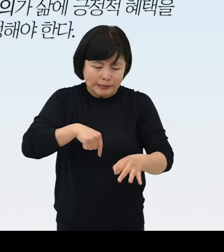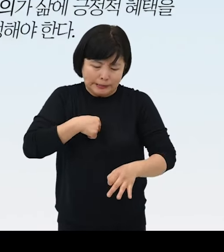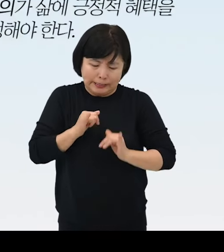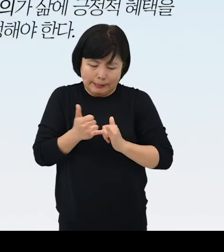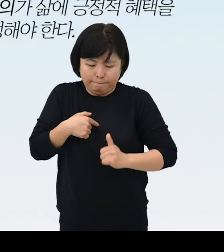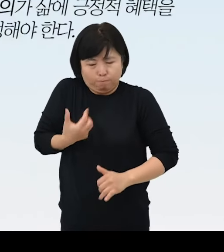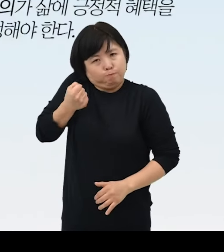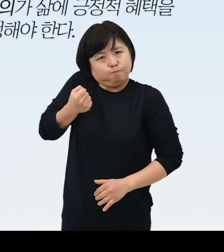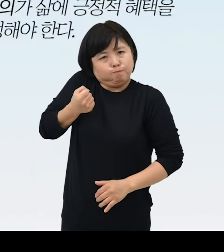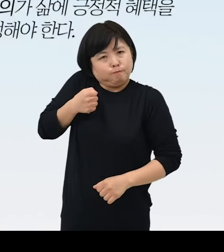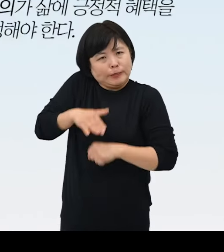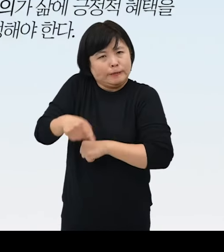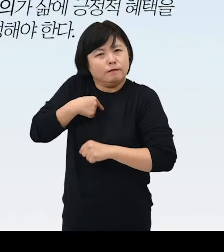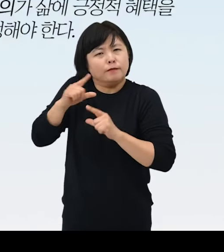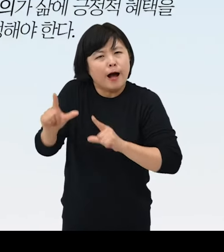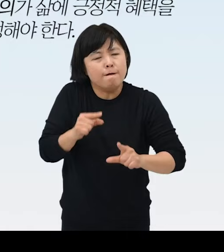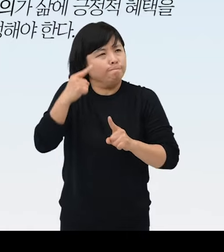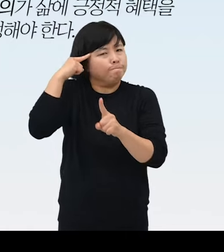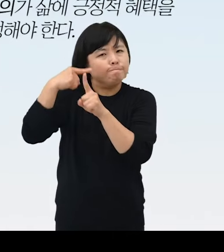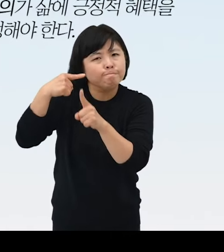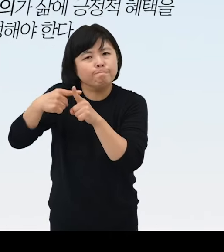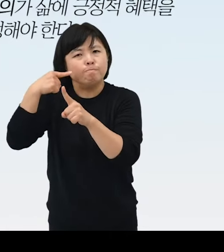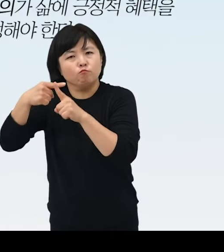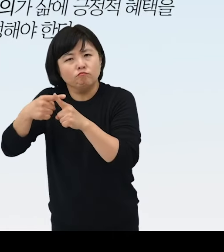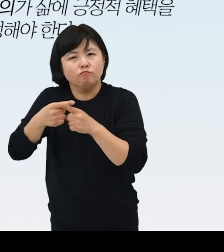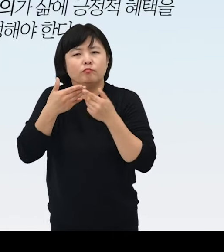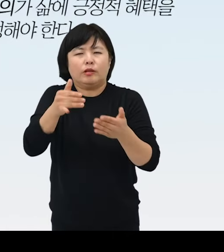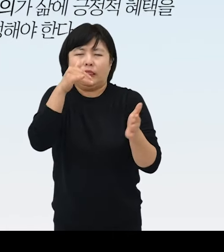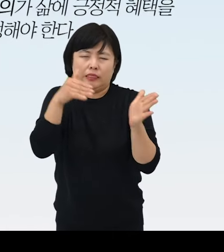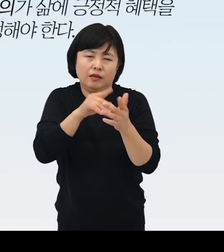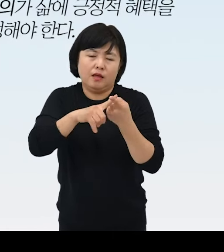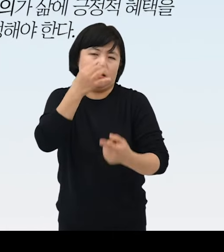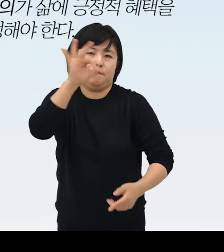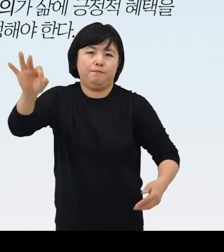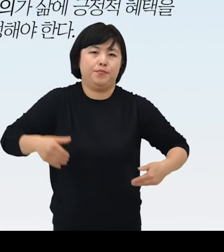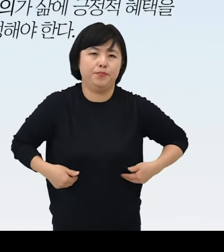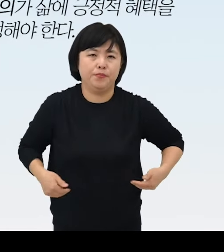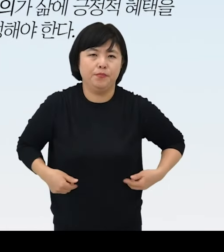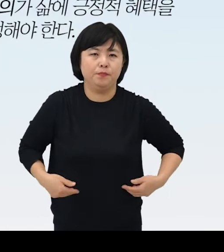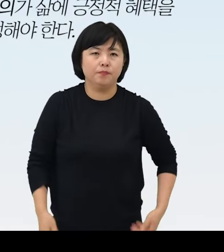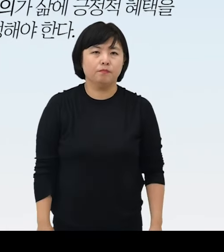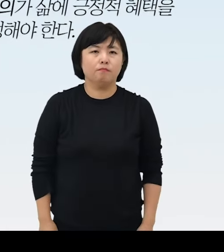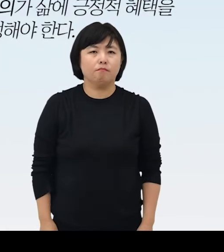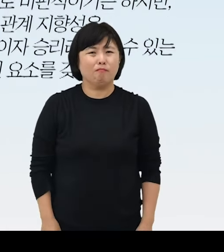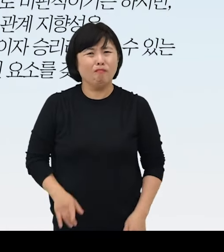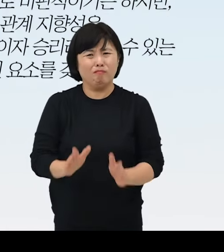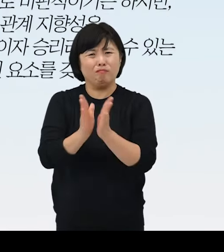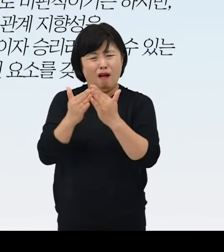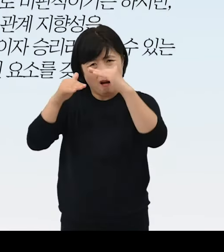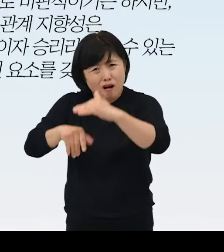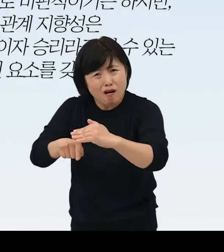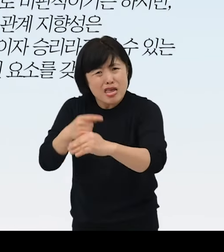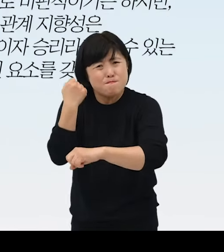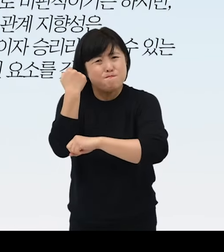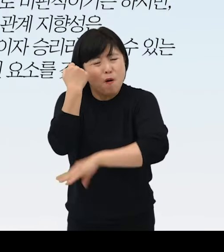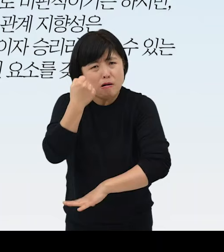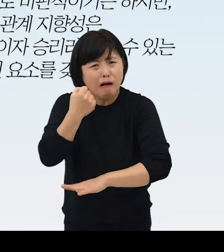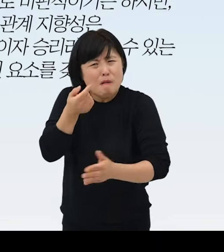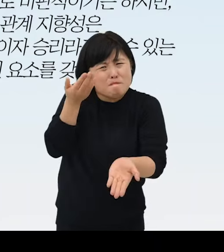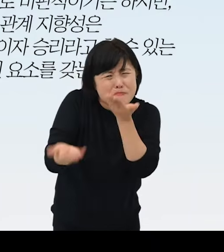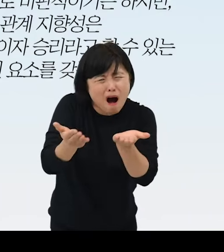우리는 또한 시장의 인본주의가 삶의 긍정적 혜택을 주었음을 인정해야 한다. 비록 이 책의